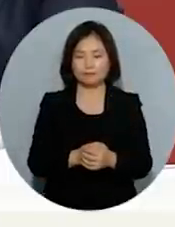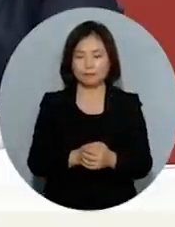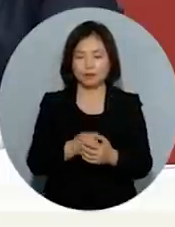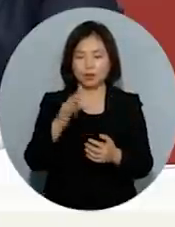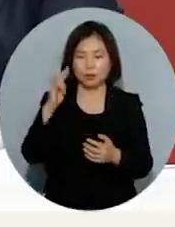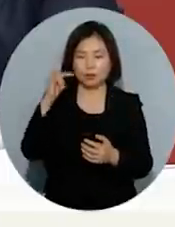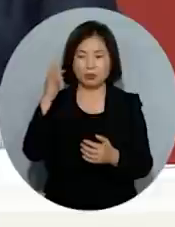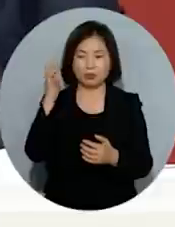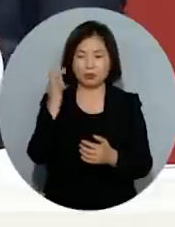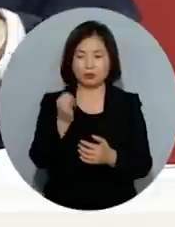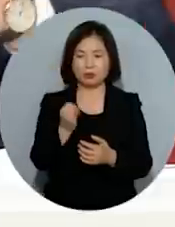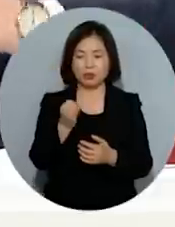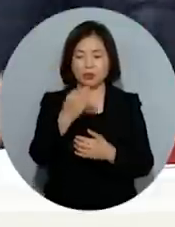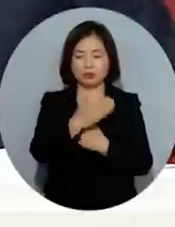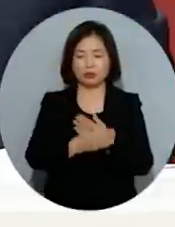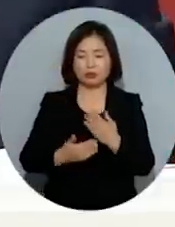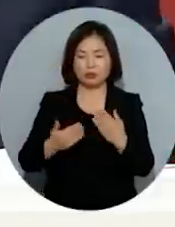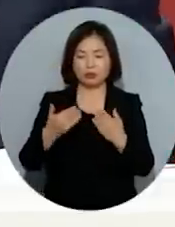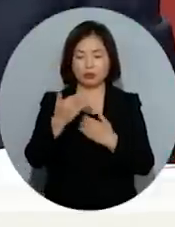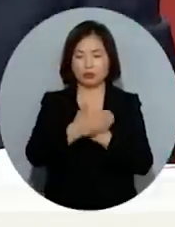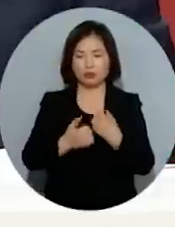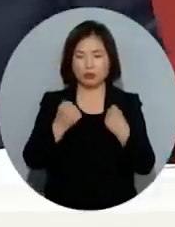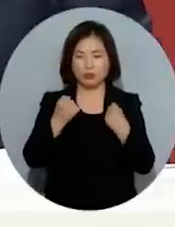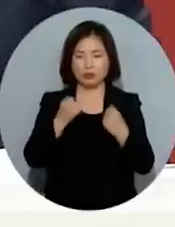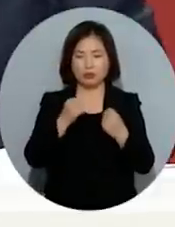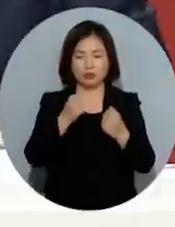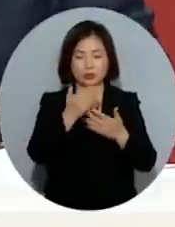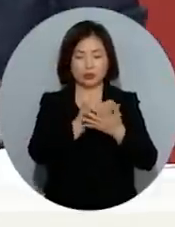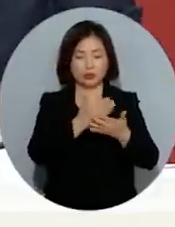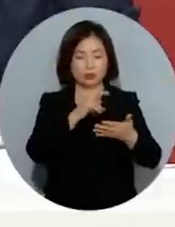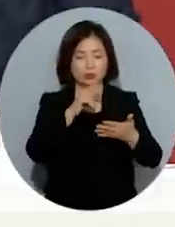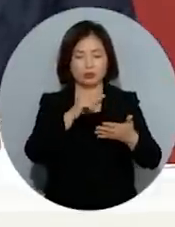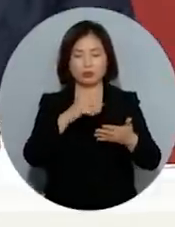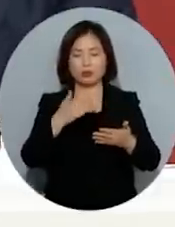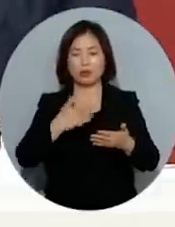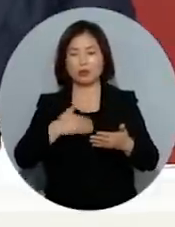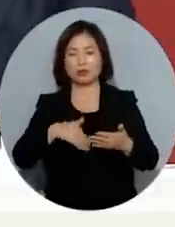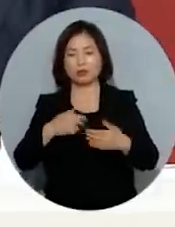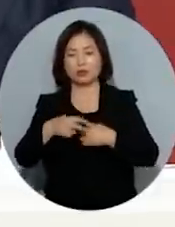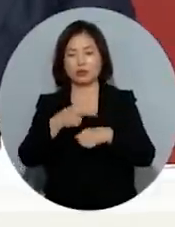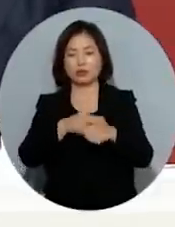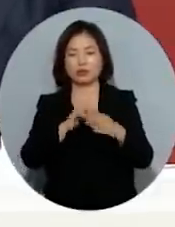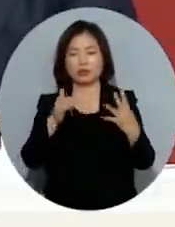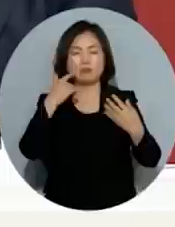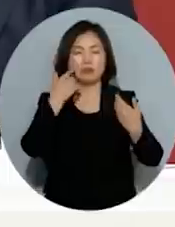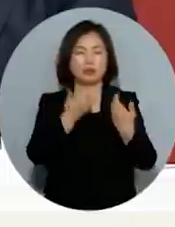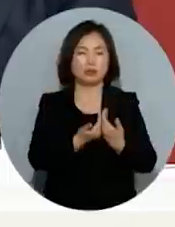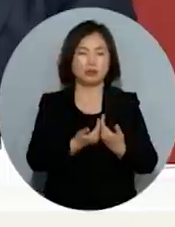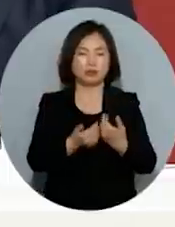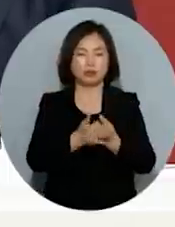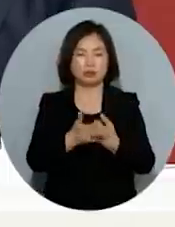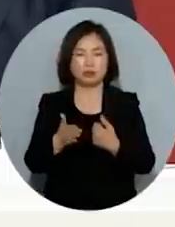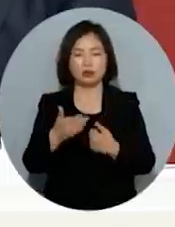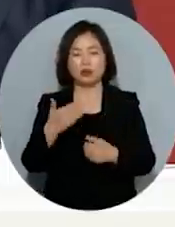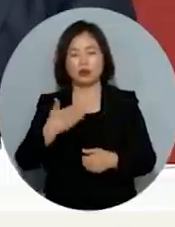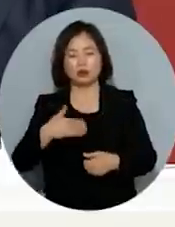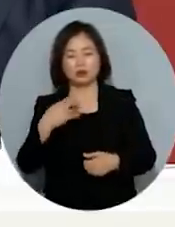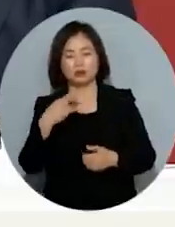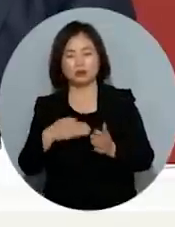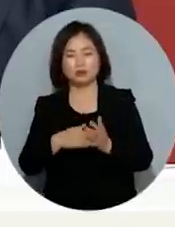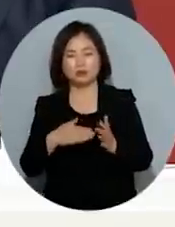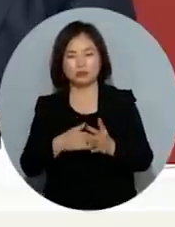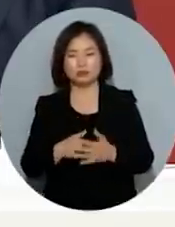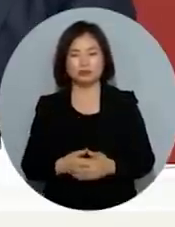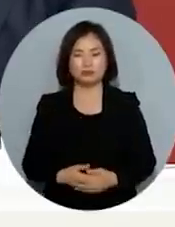박근혜 대통령 그 건강 상태에 관한 자료를 전부 보고 알겠습니다. 의사 네 분이 다 반대를 하셨기 때문에 네, 그게 안 되는